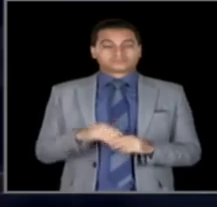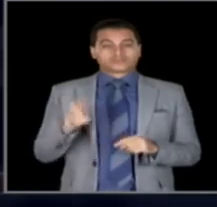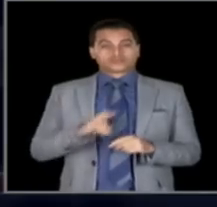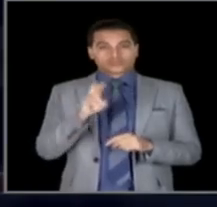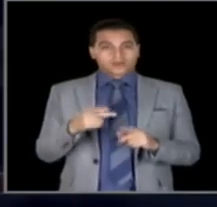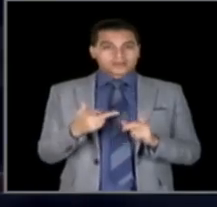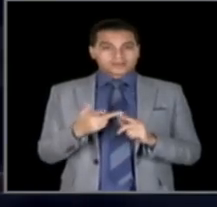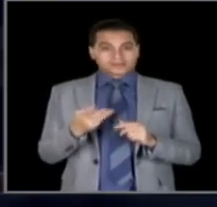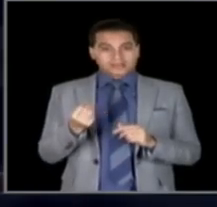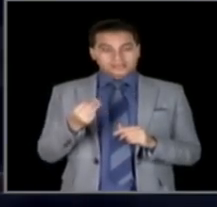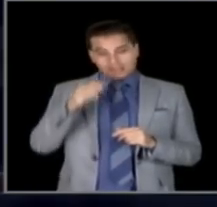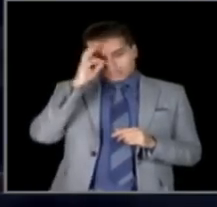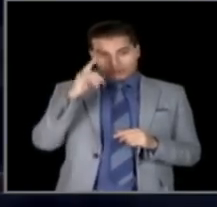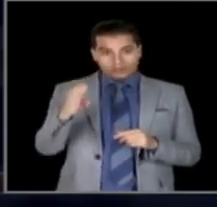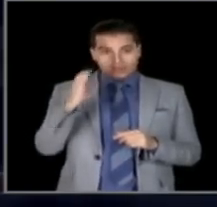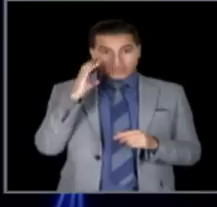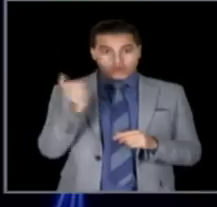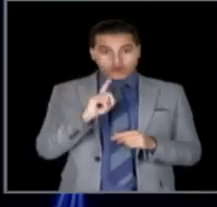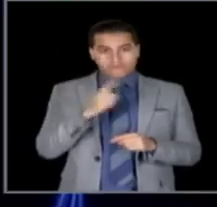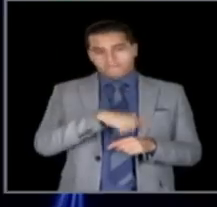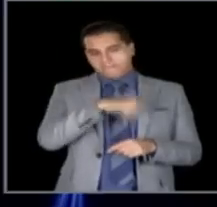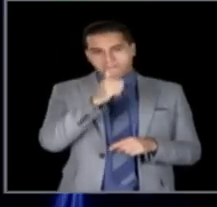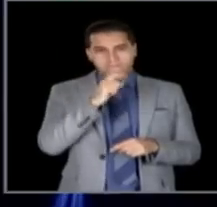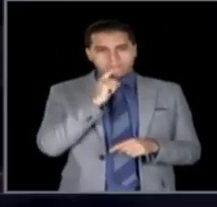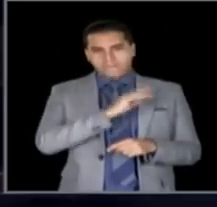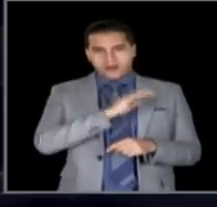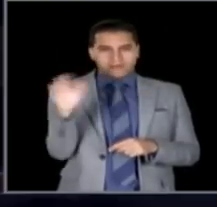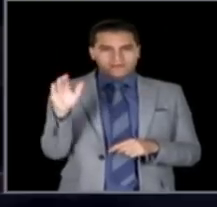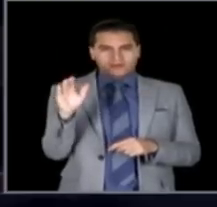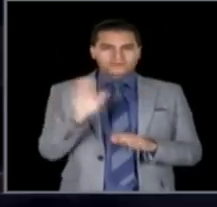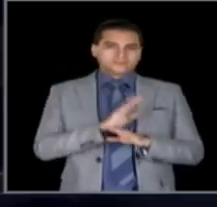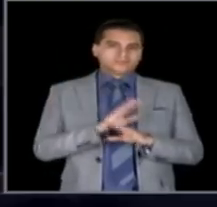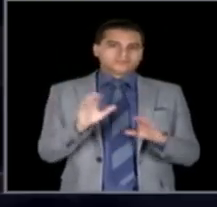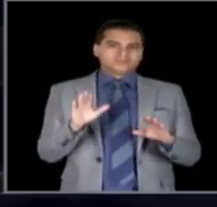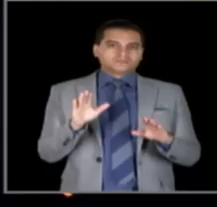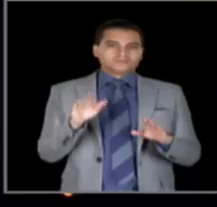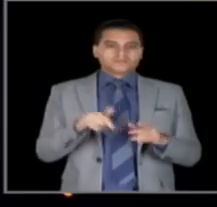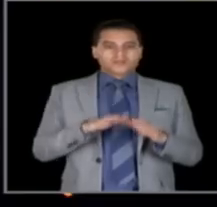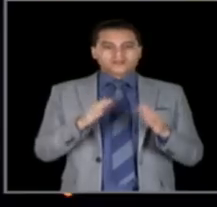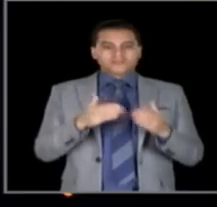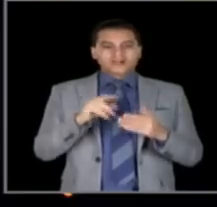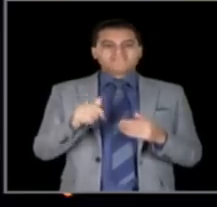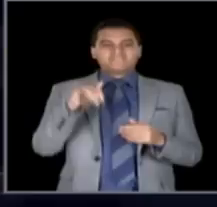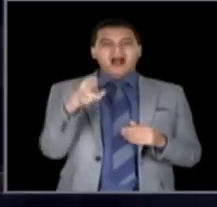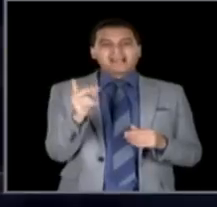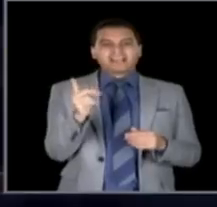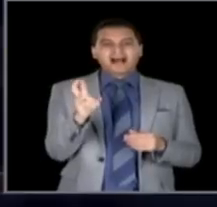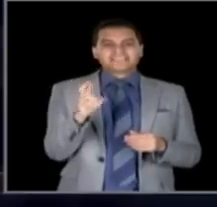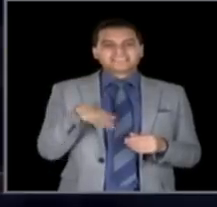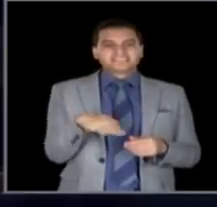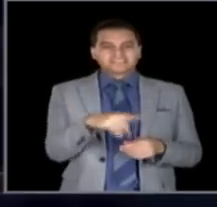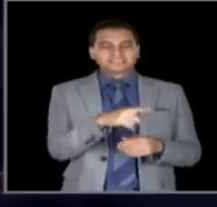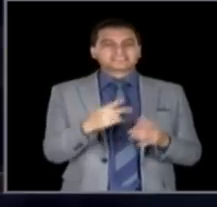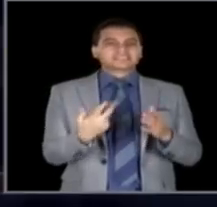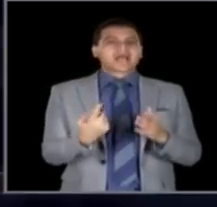سؤال ب 30 نقطة، طبعاً لو السؤال ده ما تجاوبش المباراة اتحسمت وفريق فايترز أول